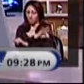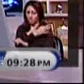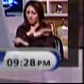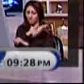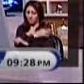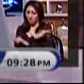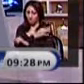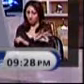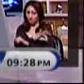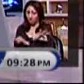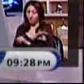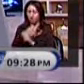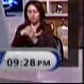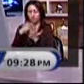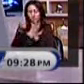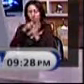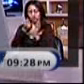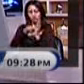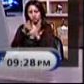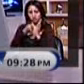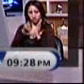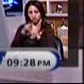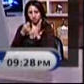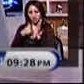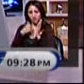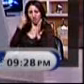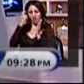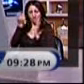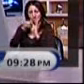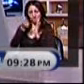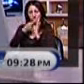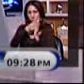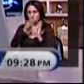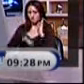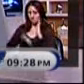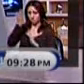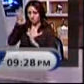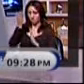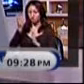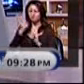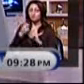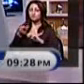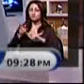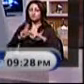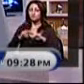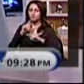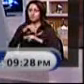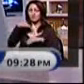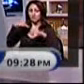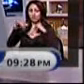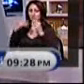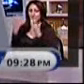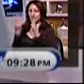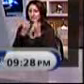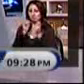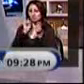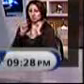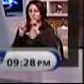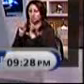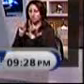أنا سيدي كاتب وليه مواقف معلنة ناس تتفق معاها وأحيانا ناس تختلف معاها.